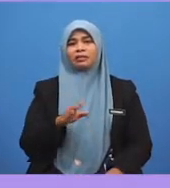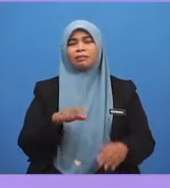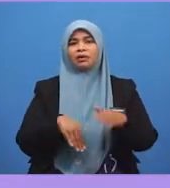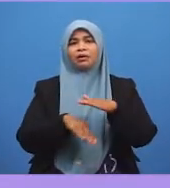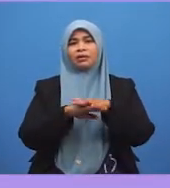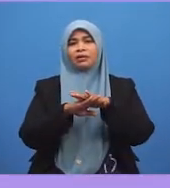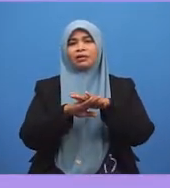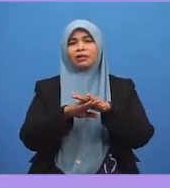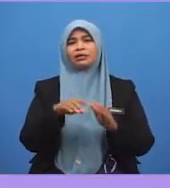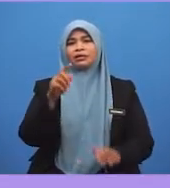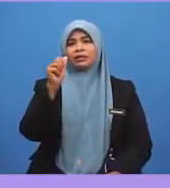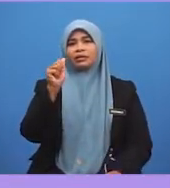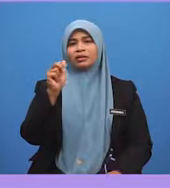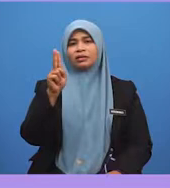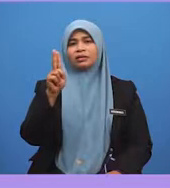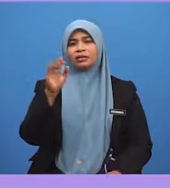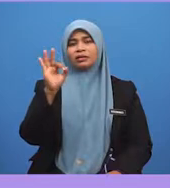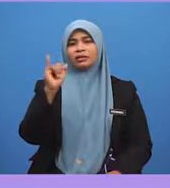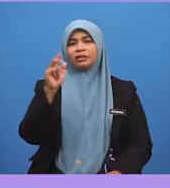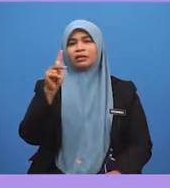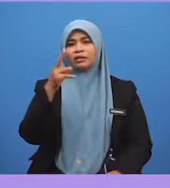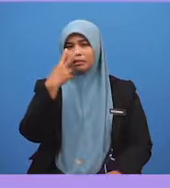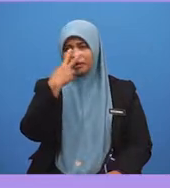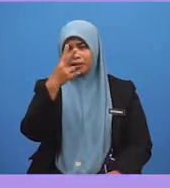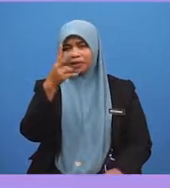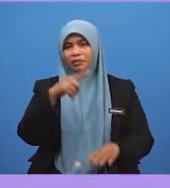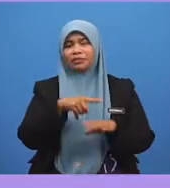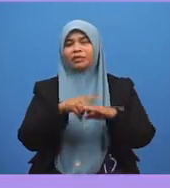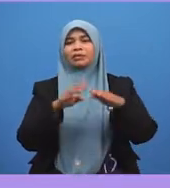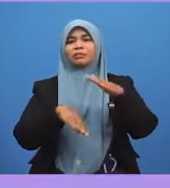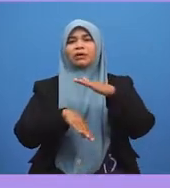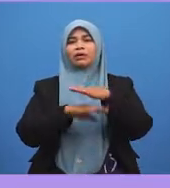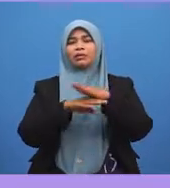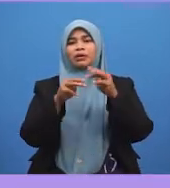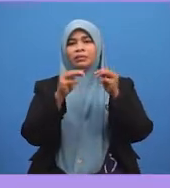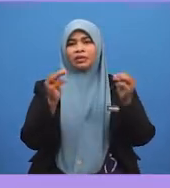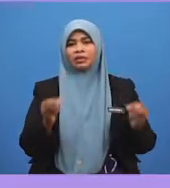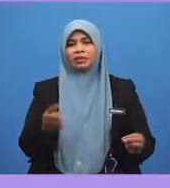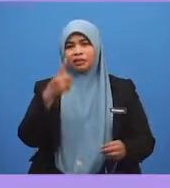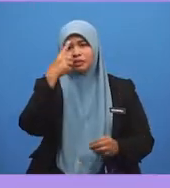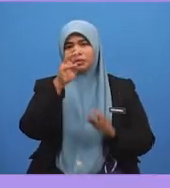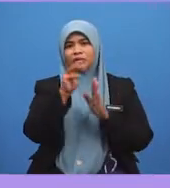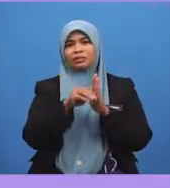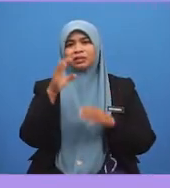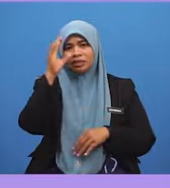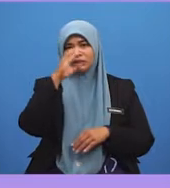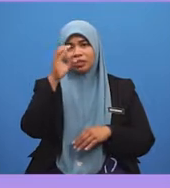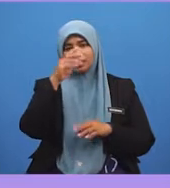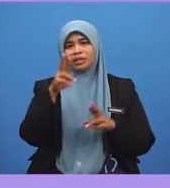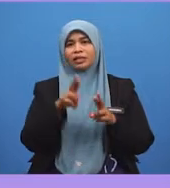bawah. Taufik melihat di bawah meja untuk mencari